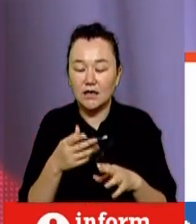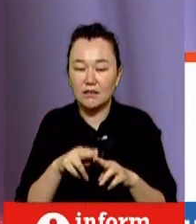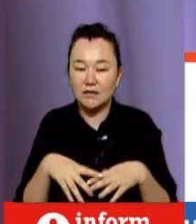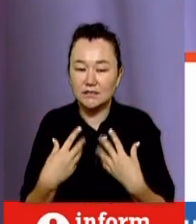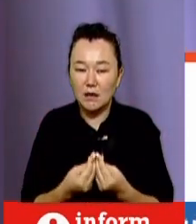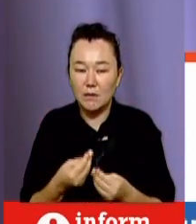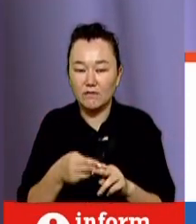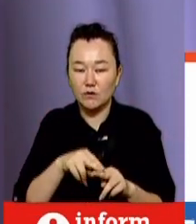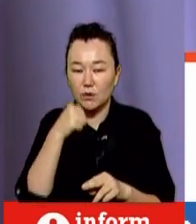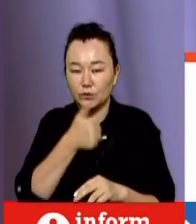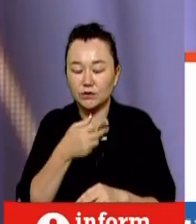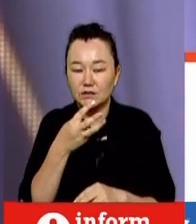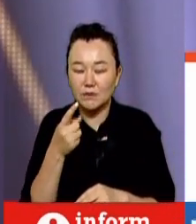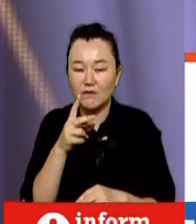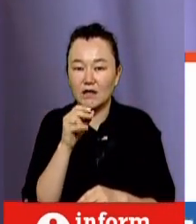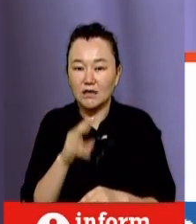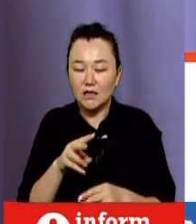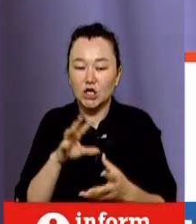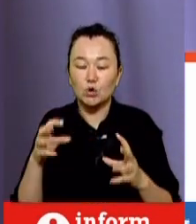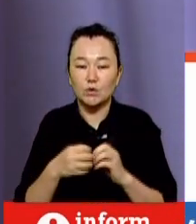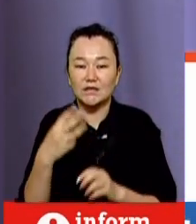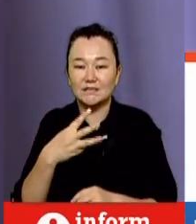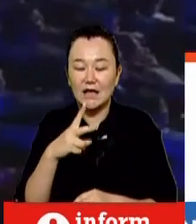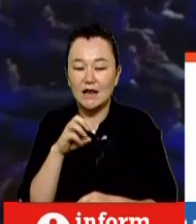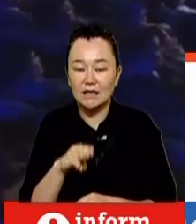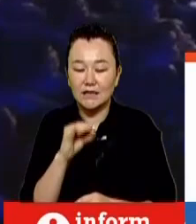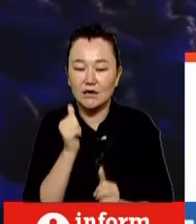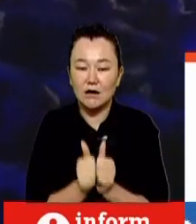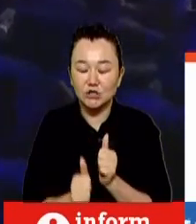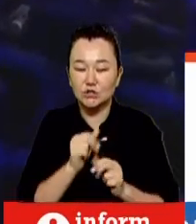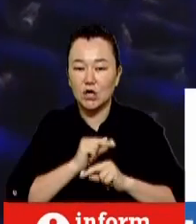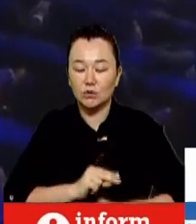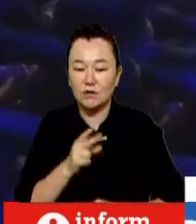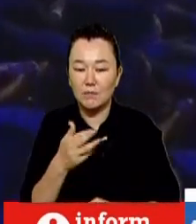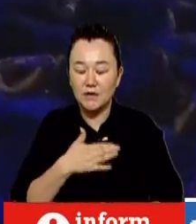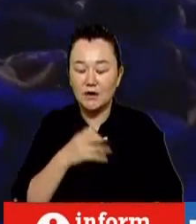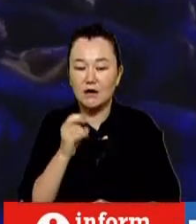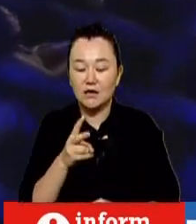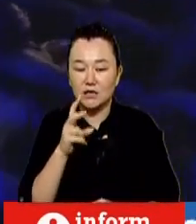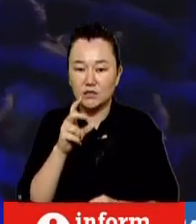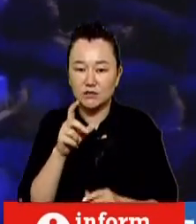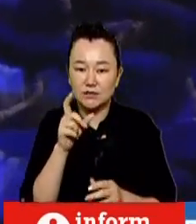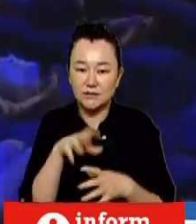в этом году 31 канал подвёл итоги 30-летия и каждый сотрудник для меня как член семьи